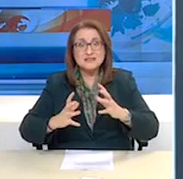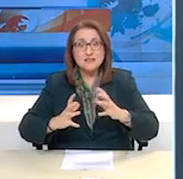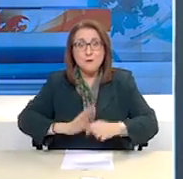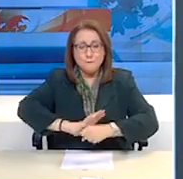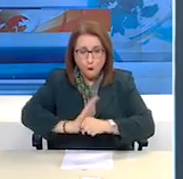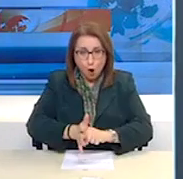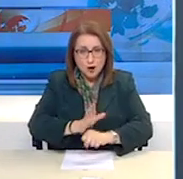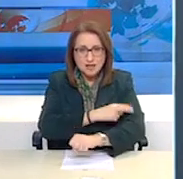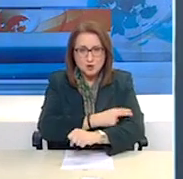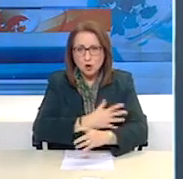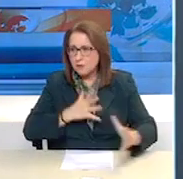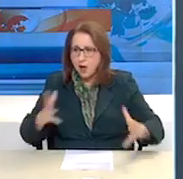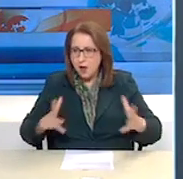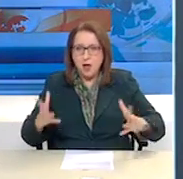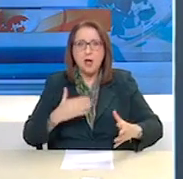μεγαλύτερη επιτυχία.